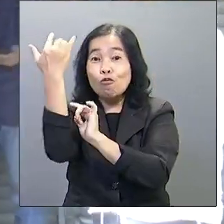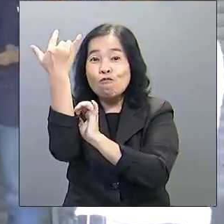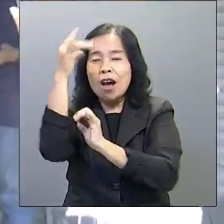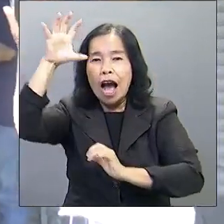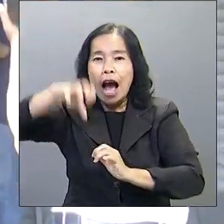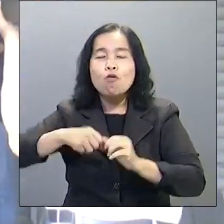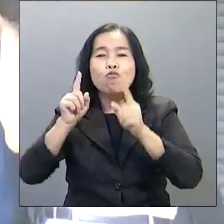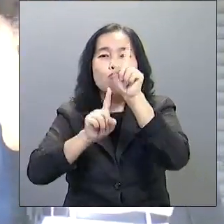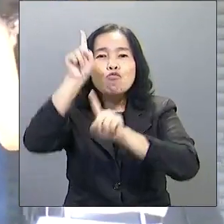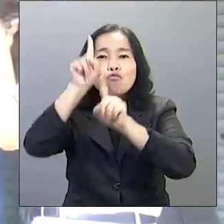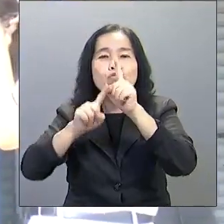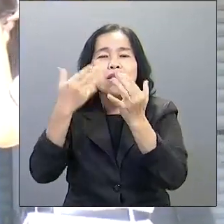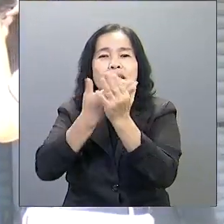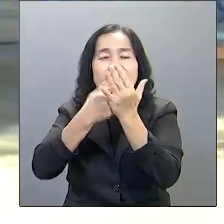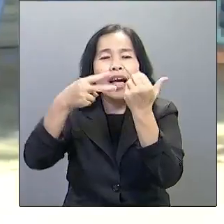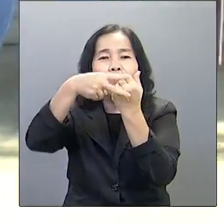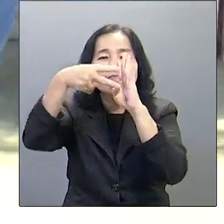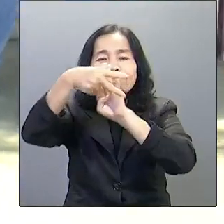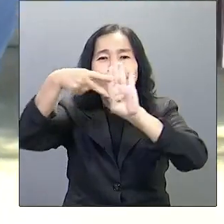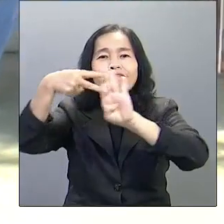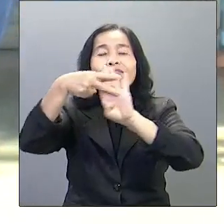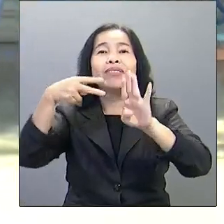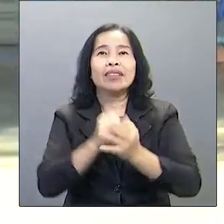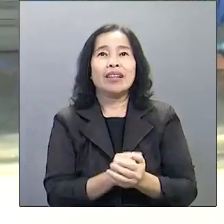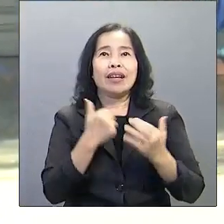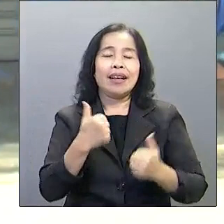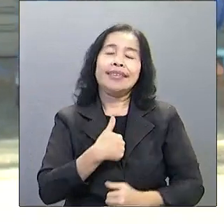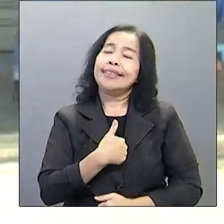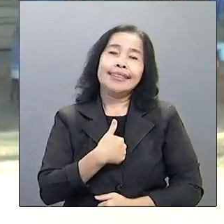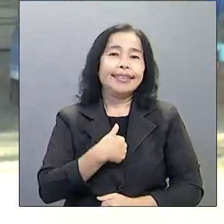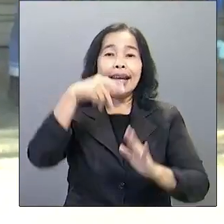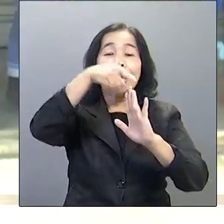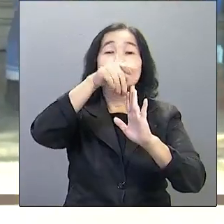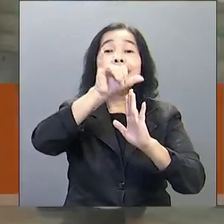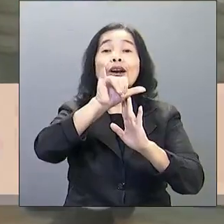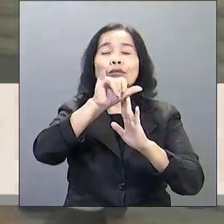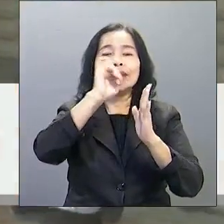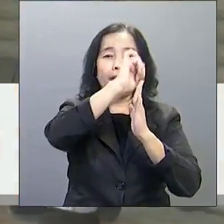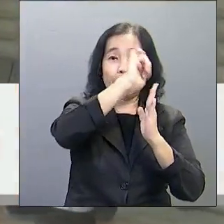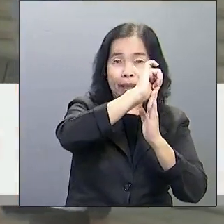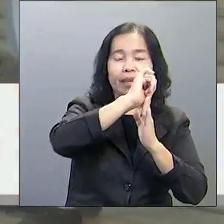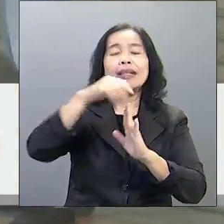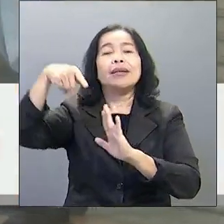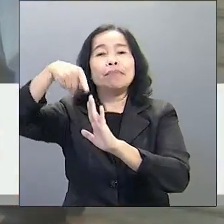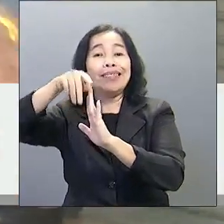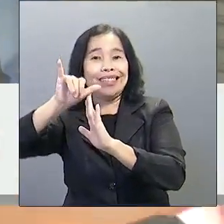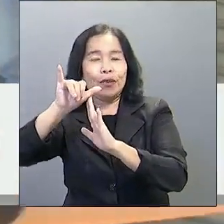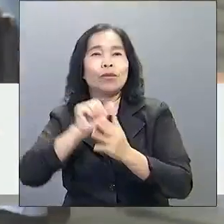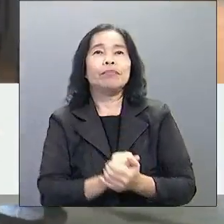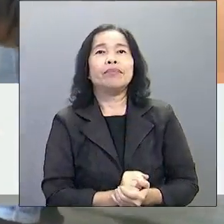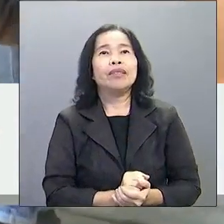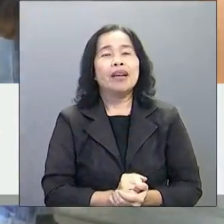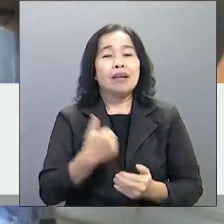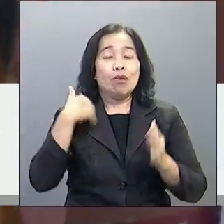ตำรวจสถานีตำรวจภูธรเมืองพะเยาพร้อมด้วยเจ้าหน้าที่การไฟฟ้าส่วนภูมิภาคเขต1จังหวัดเชียงใหม่และการไฟฟ้าส่วนภูมิภาคจังหวัดพะเยานำก